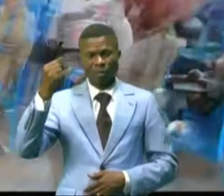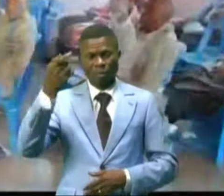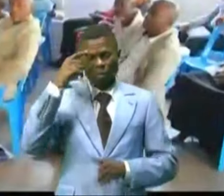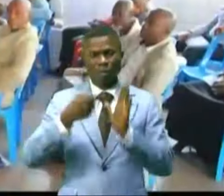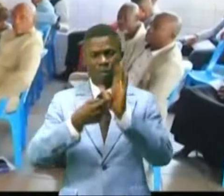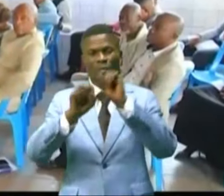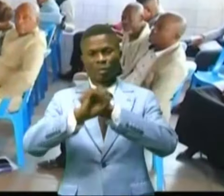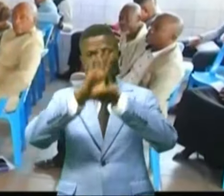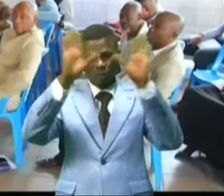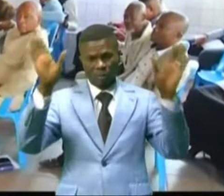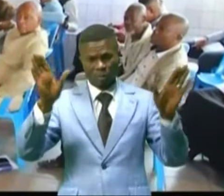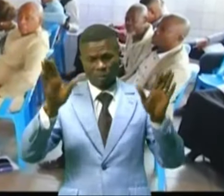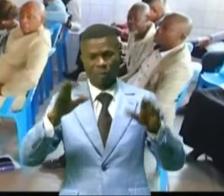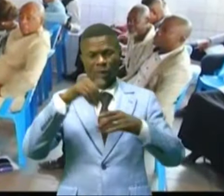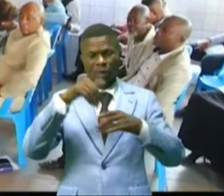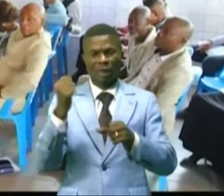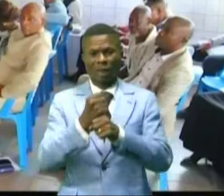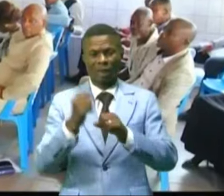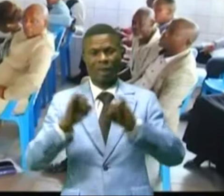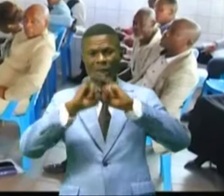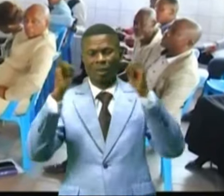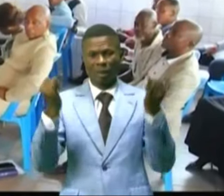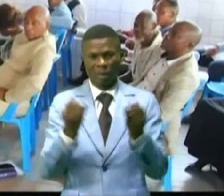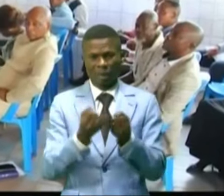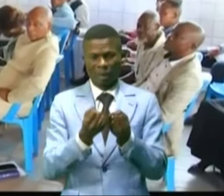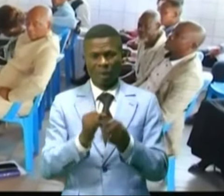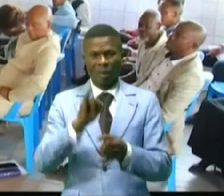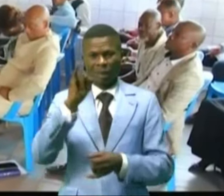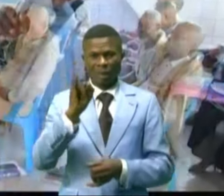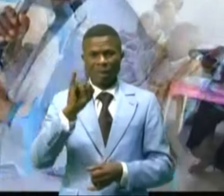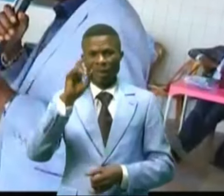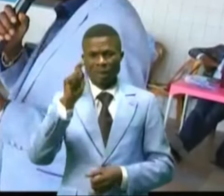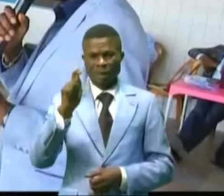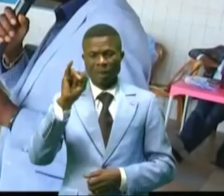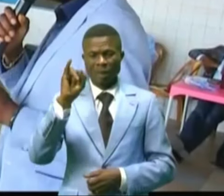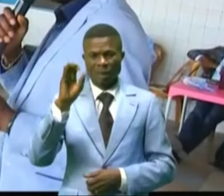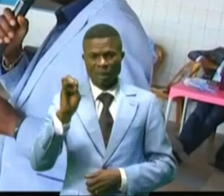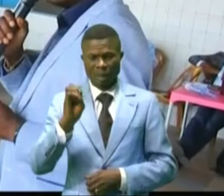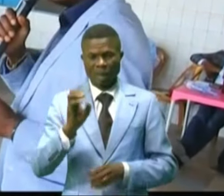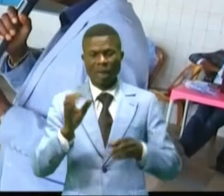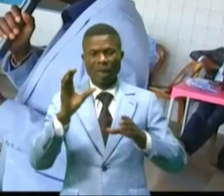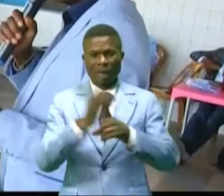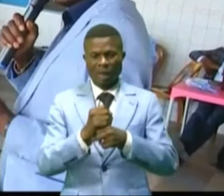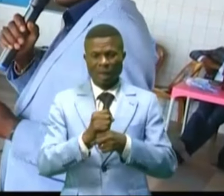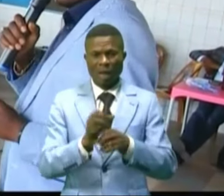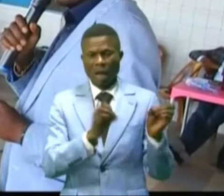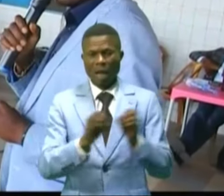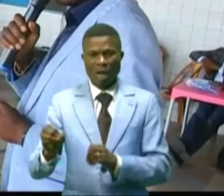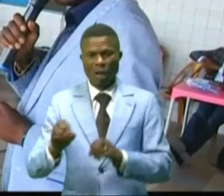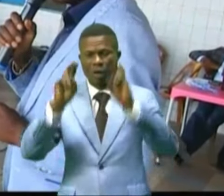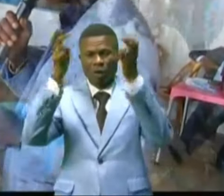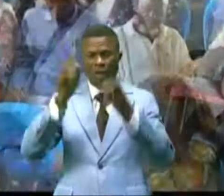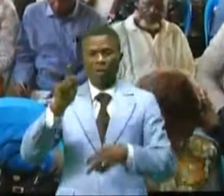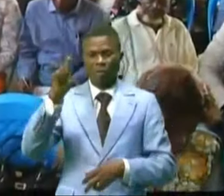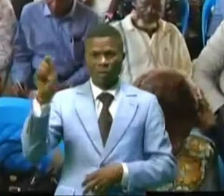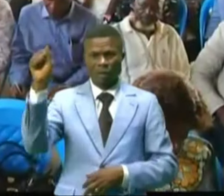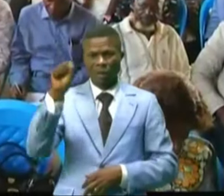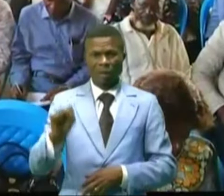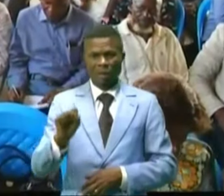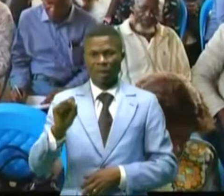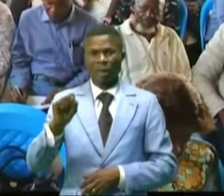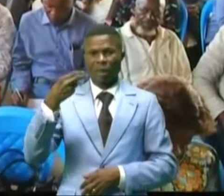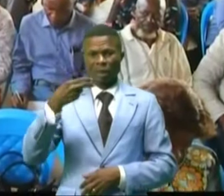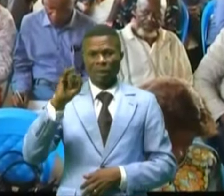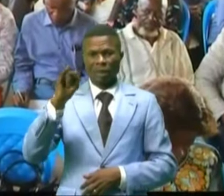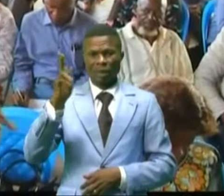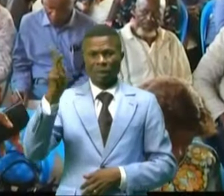transparence dans l'industrie extractive, ITIE en sigle, a organisé ce jour à Tchikapa un atelier d'échange avec